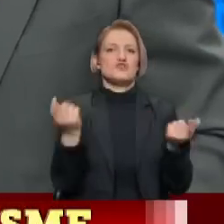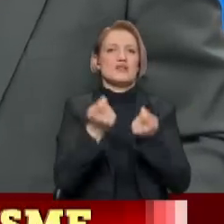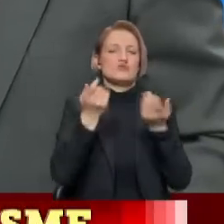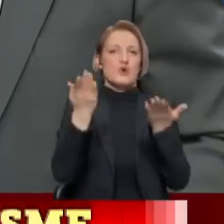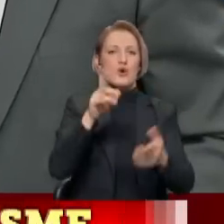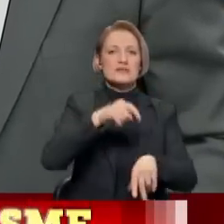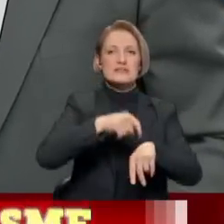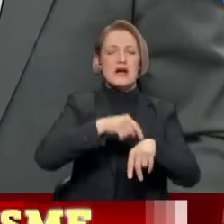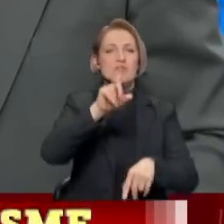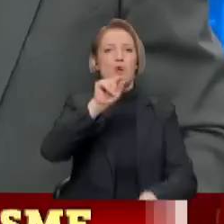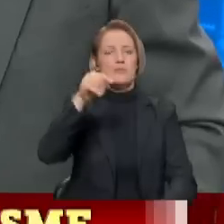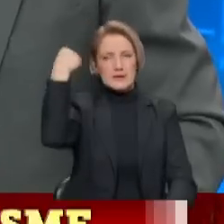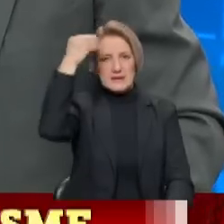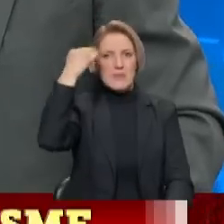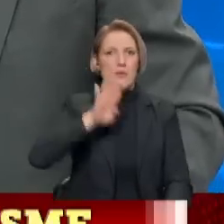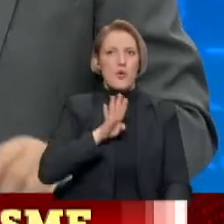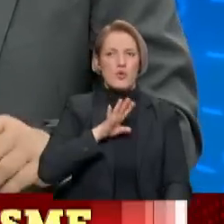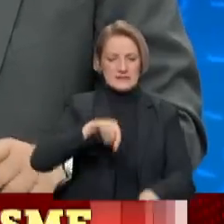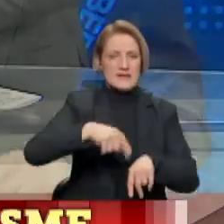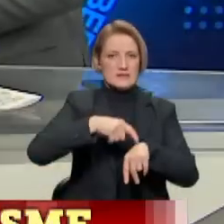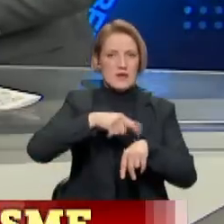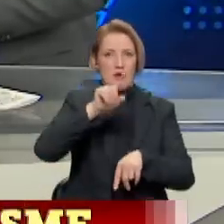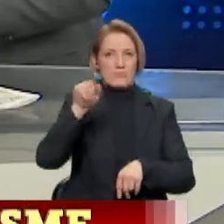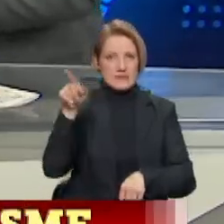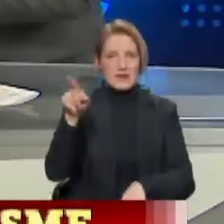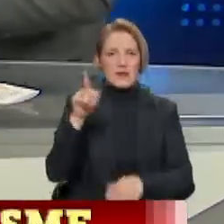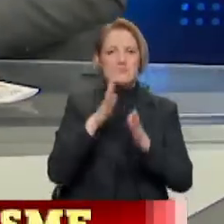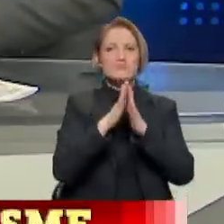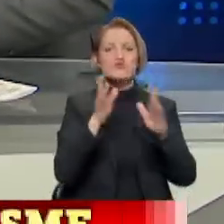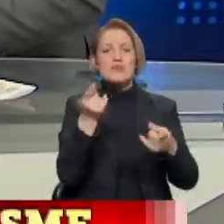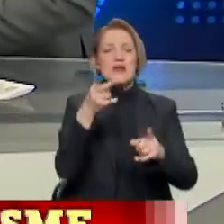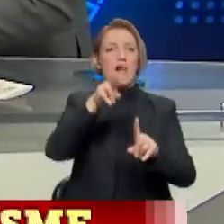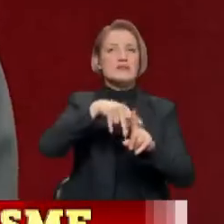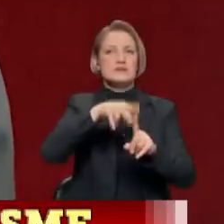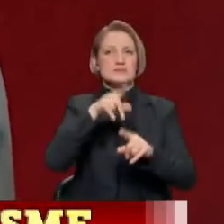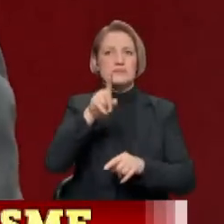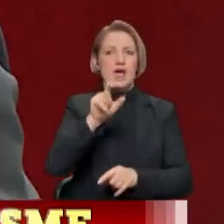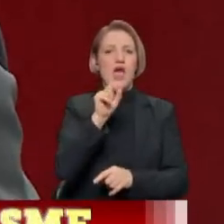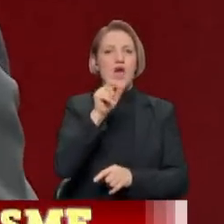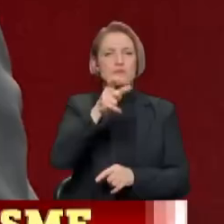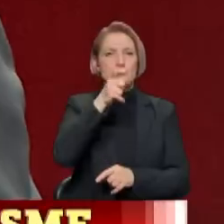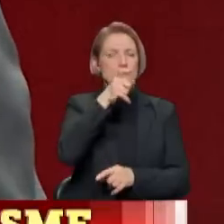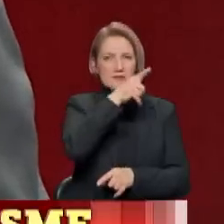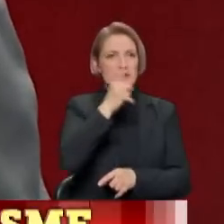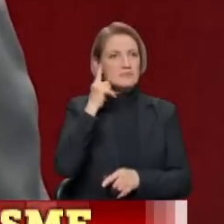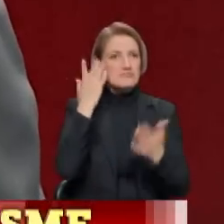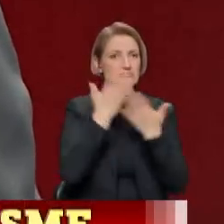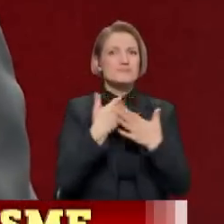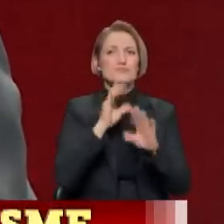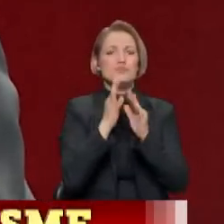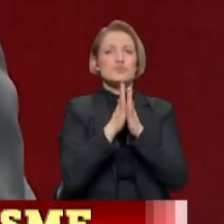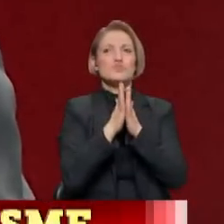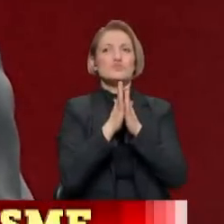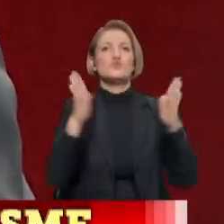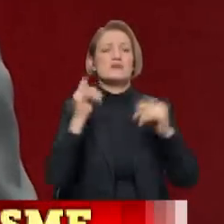Bugün 11'de yine Sayın İmamoğlu, bugün 11'de büyük bir katılımla Eyüp Sultan'da, yanılmıyorsam, çok büyük bir